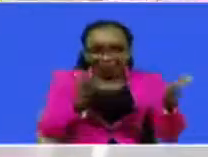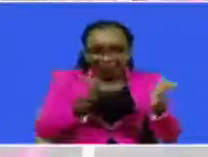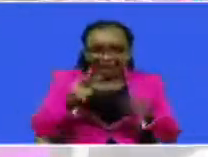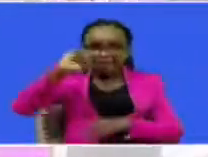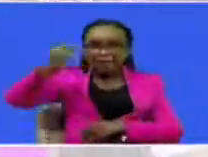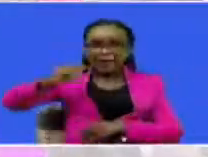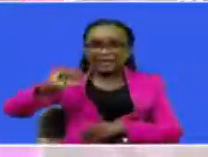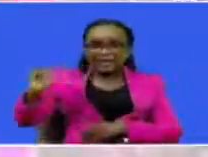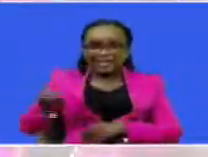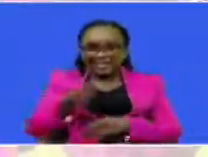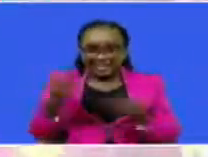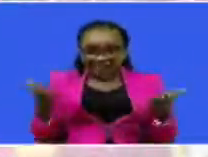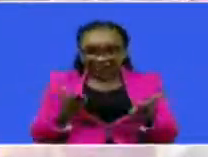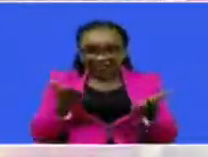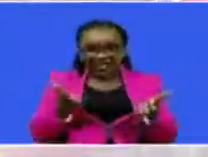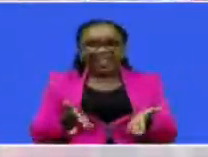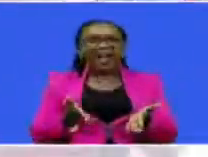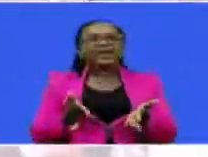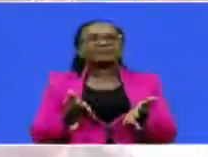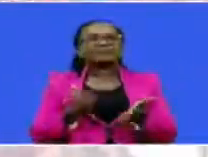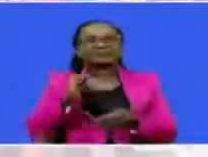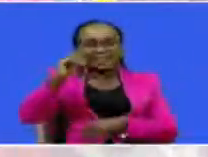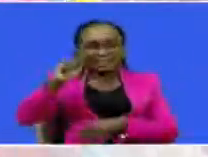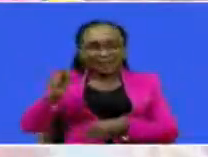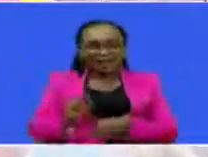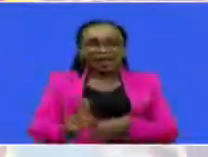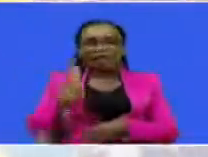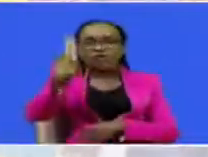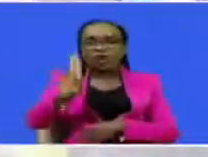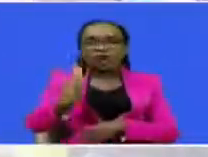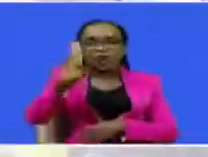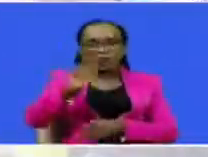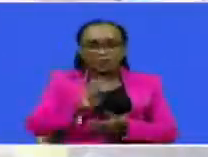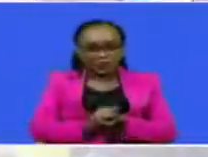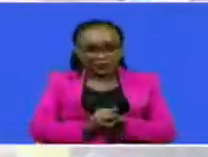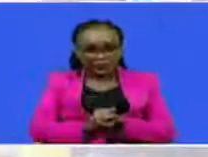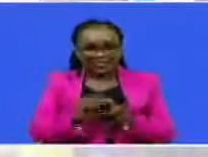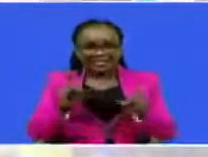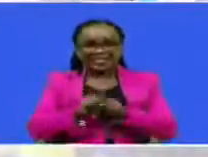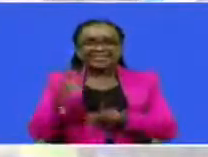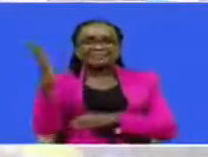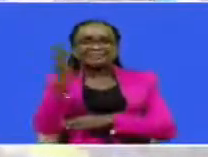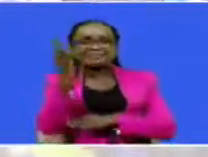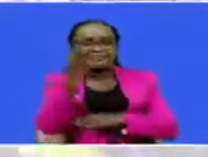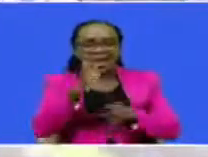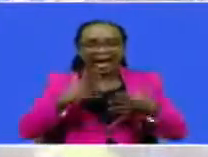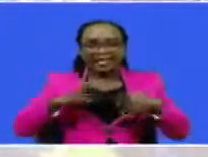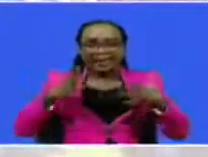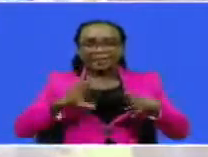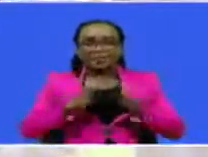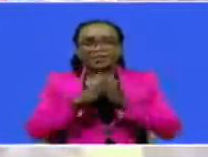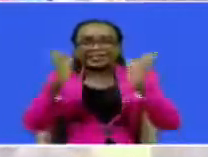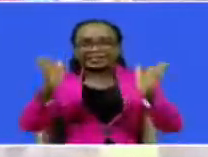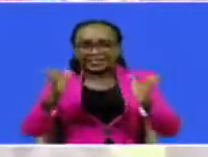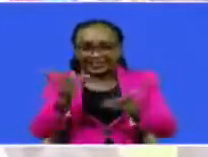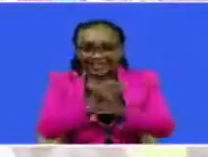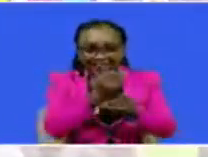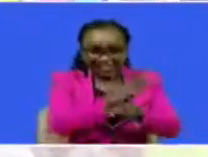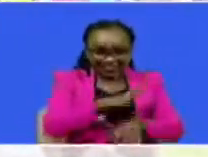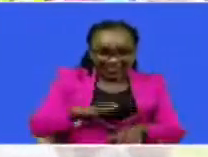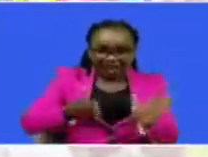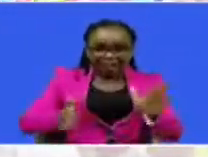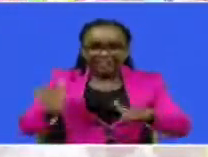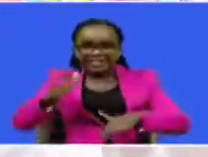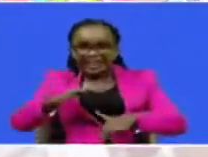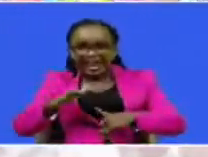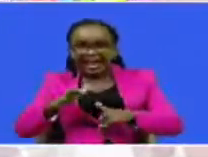Mlima Kenya, ambalo ni ngome ya kisiasa ya Rais Uhuru Kenyatta. Akihutubia mikutano ya hadhara katika maeneo bunge ya